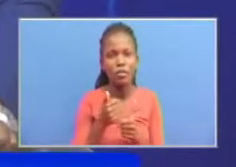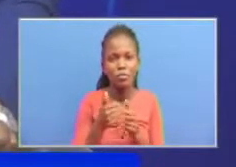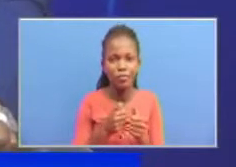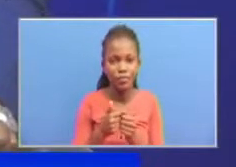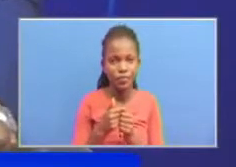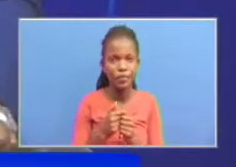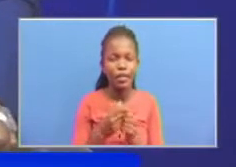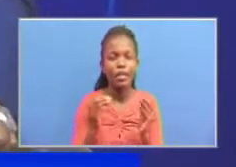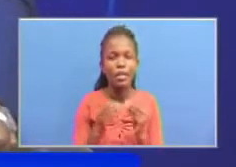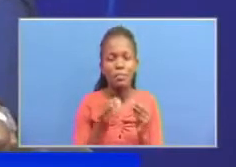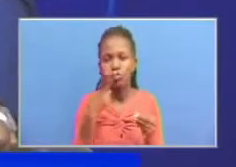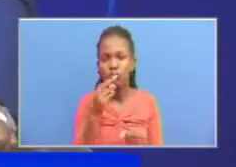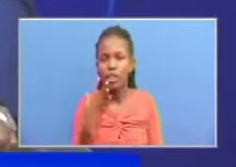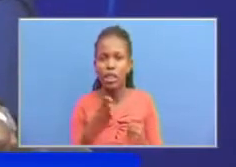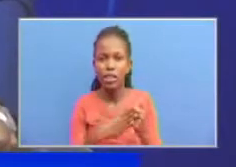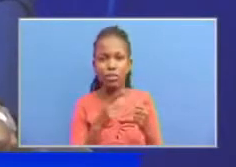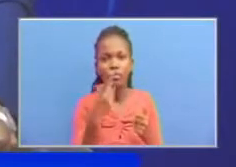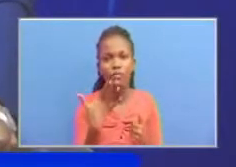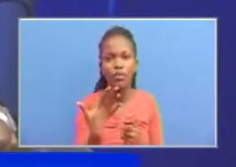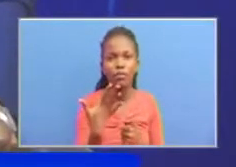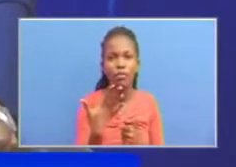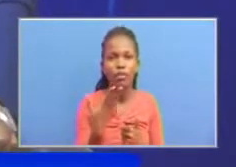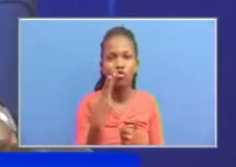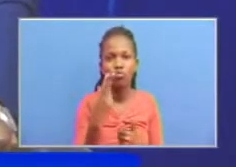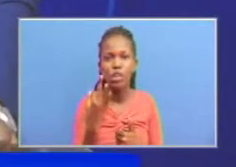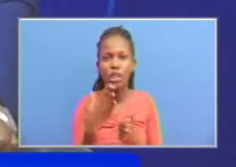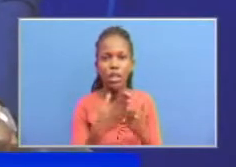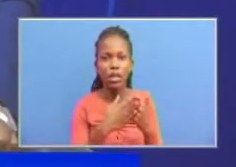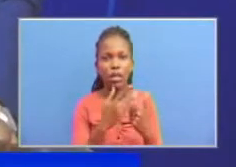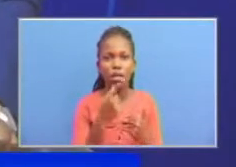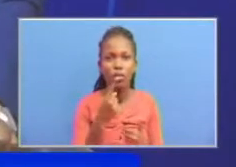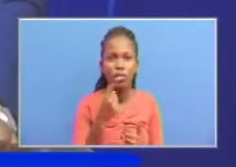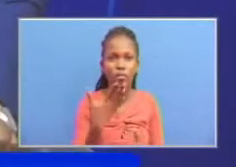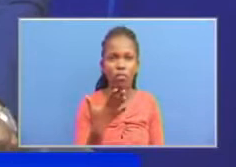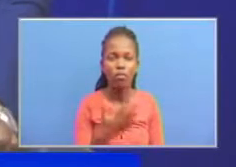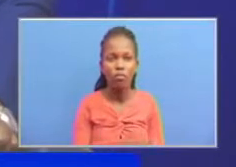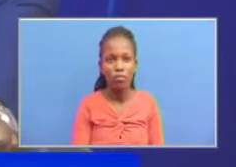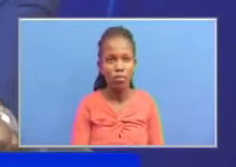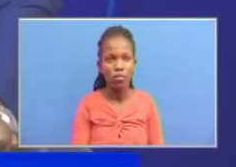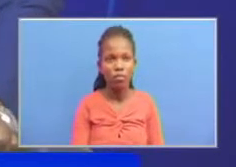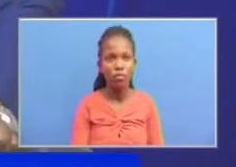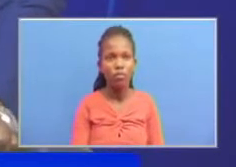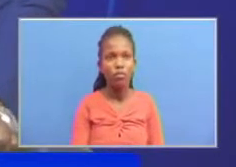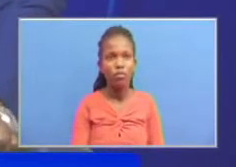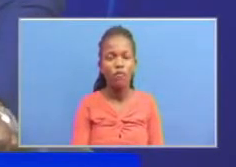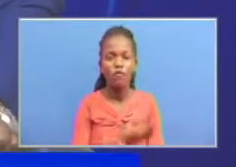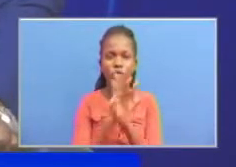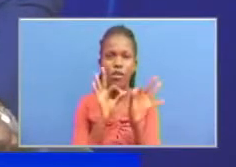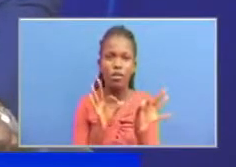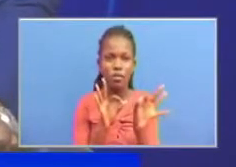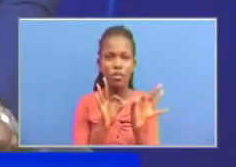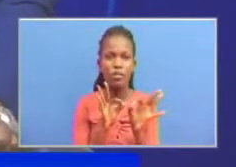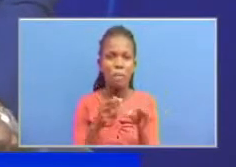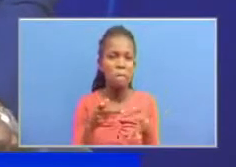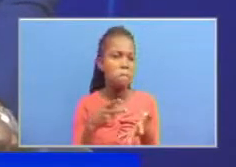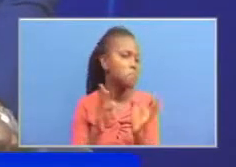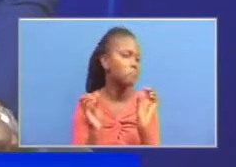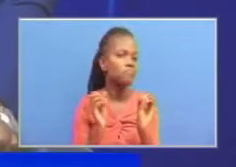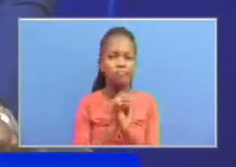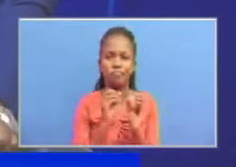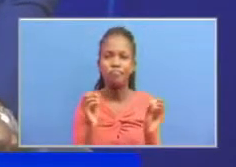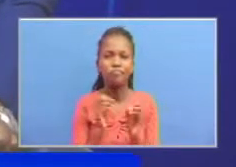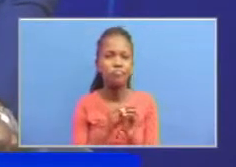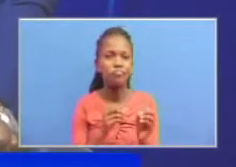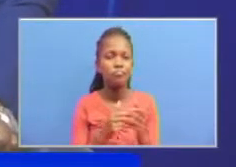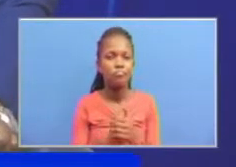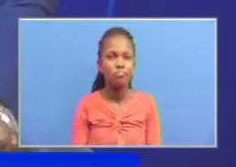ya studio ilani ili itatu kenda imwe itano ili itatu kenda imwe itano na hindi utumani usuni manavyu waiki nduku vikia na utuluandini